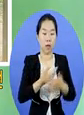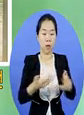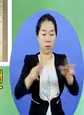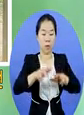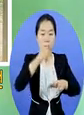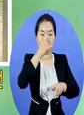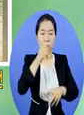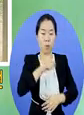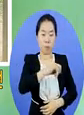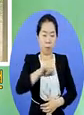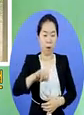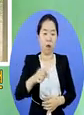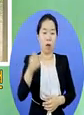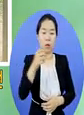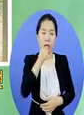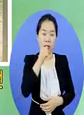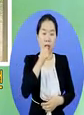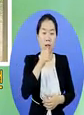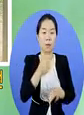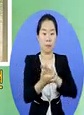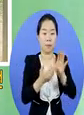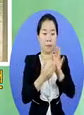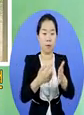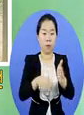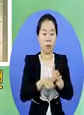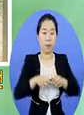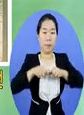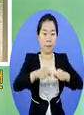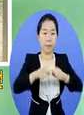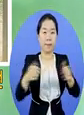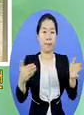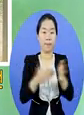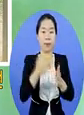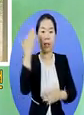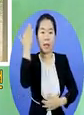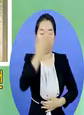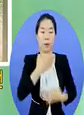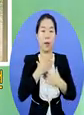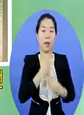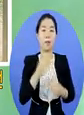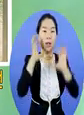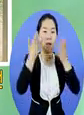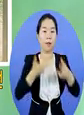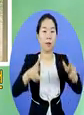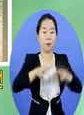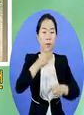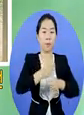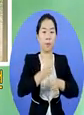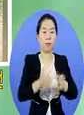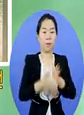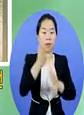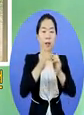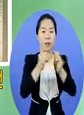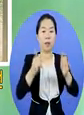상반기에는 기생충 및 중금속으로부터 어린이를 보호하기 위해 바닥재 소독을 했습니다. 깨끗하고 안전한 어린이 공원을 조성해